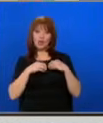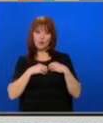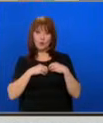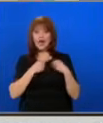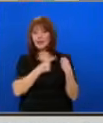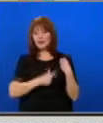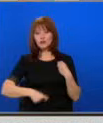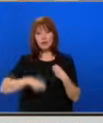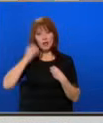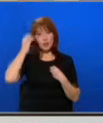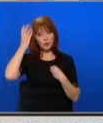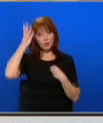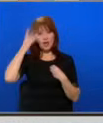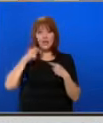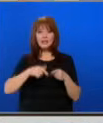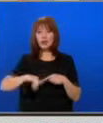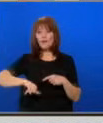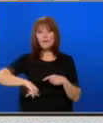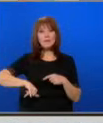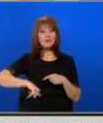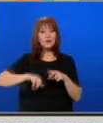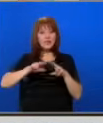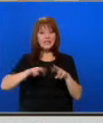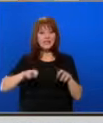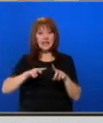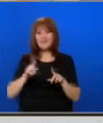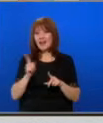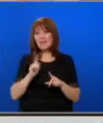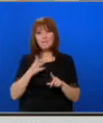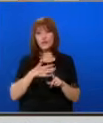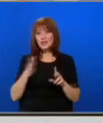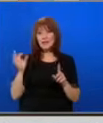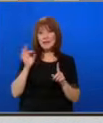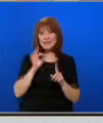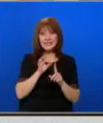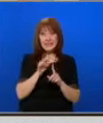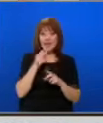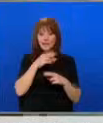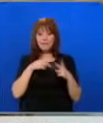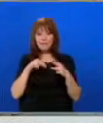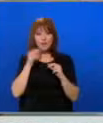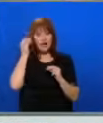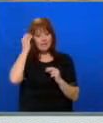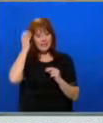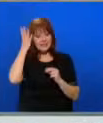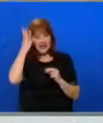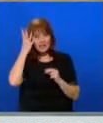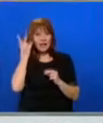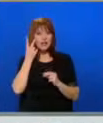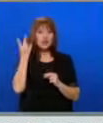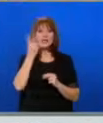култура и затова едно такова международно изследване не може да има за цел да проверява знания и разбиране